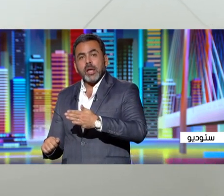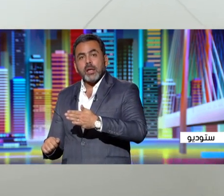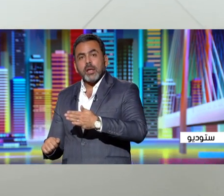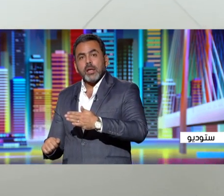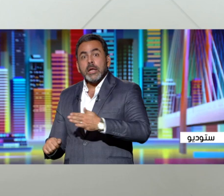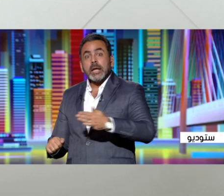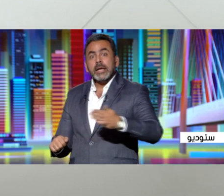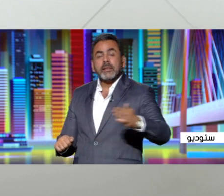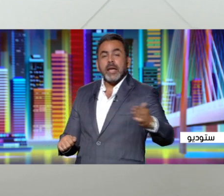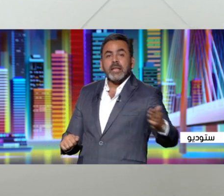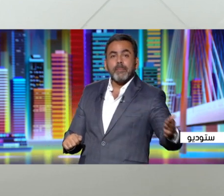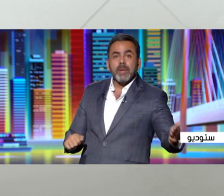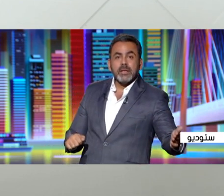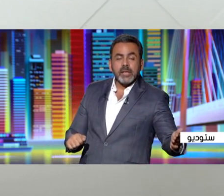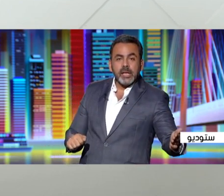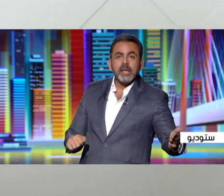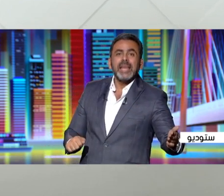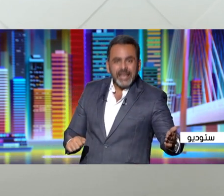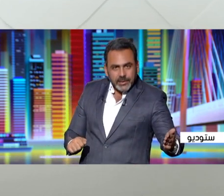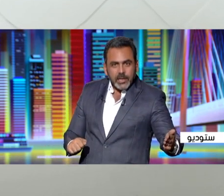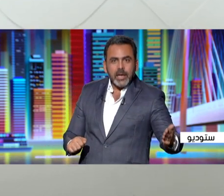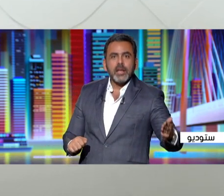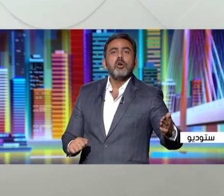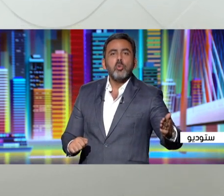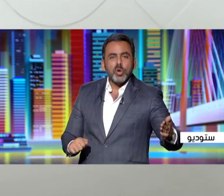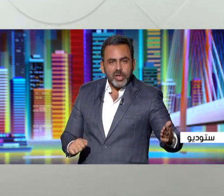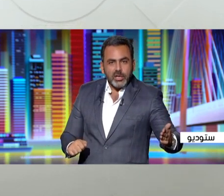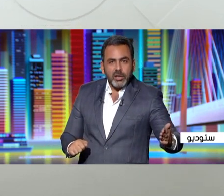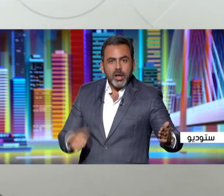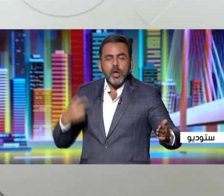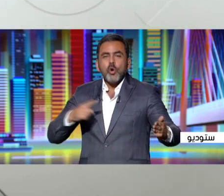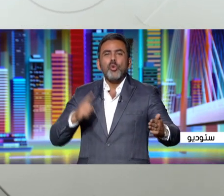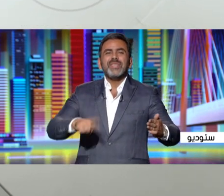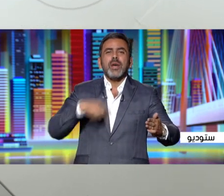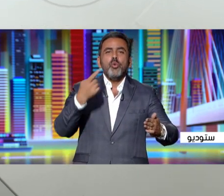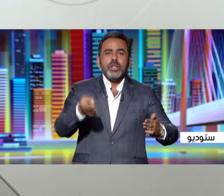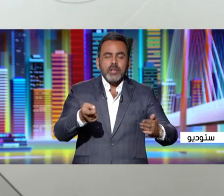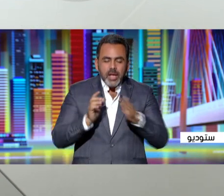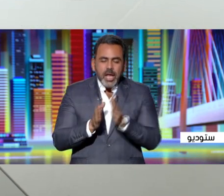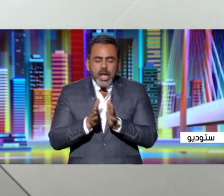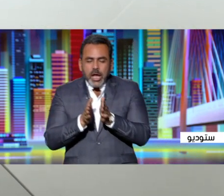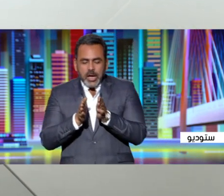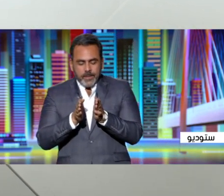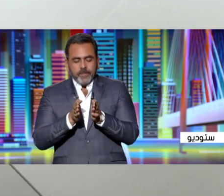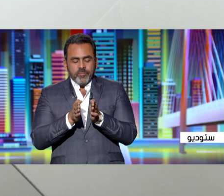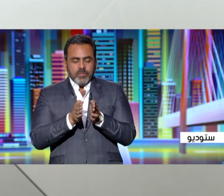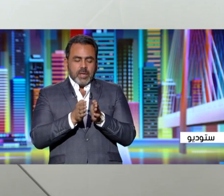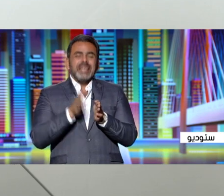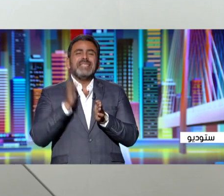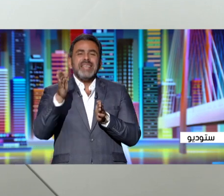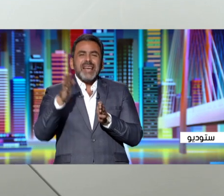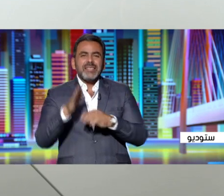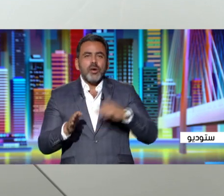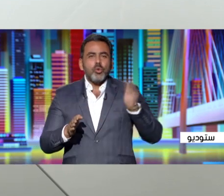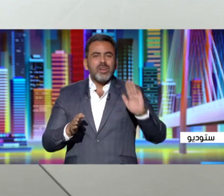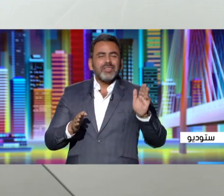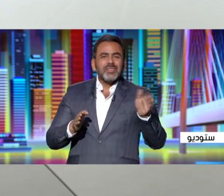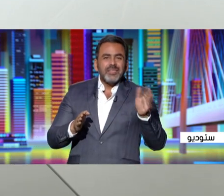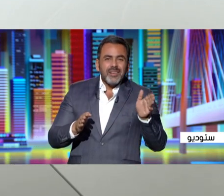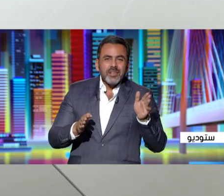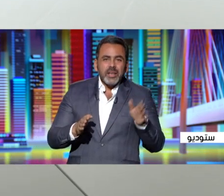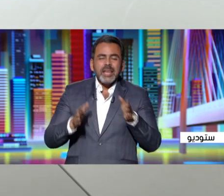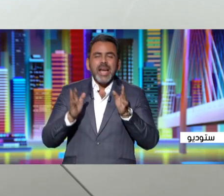شويه رجعت تاني كملت ايه احتلال وسيطره وزودت السياسه